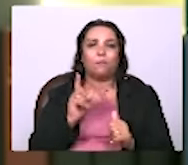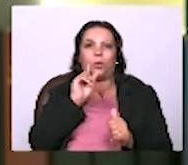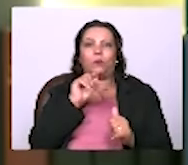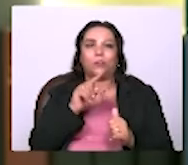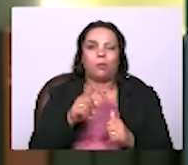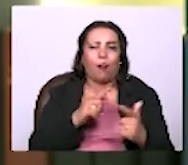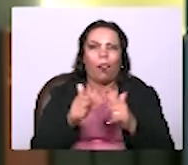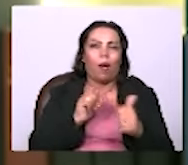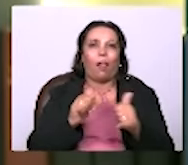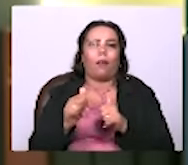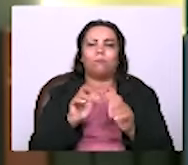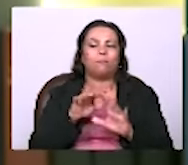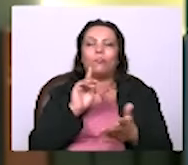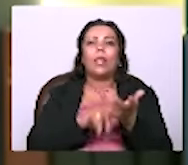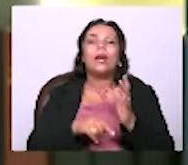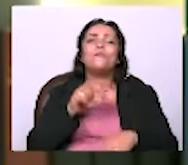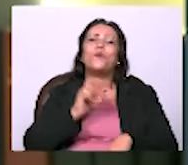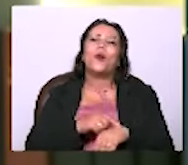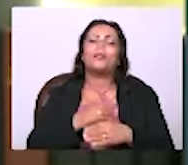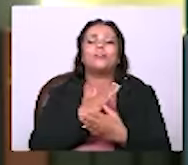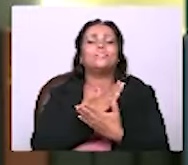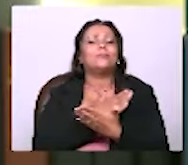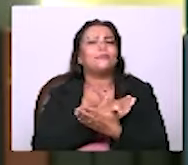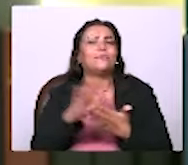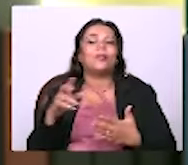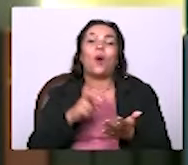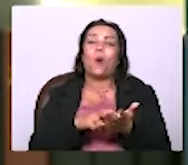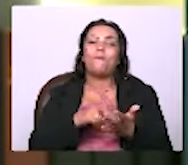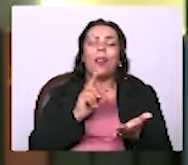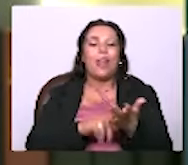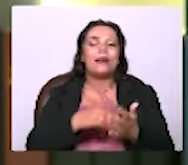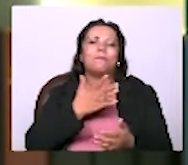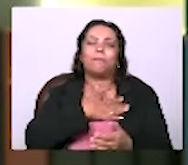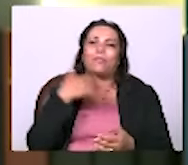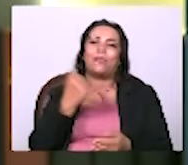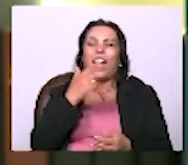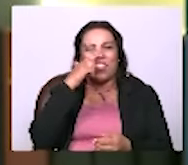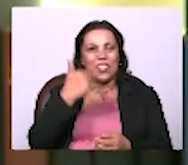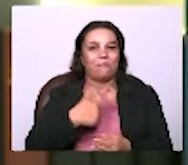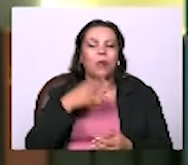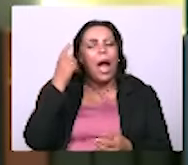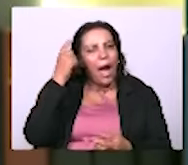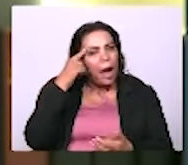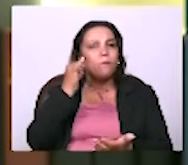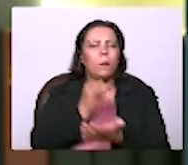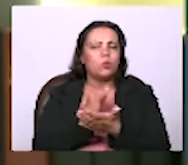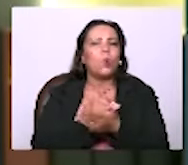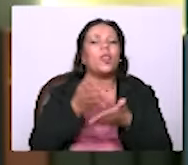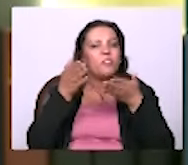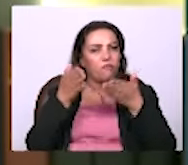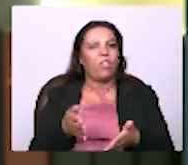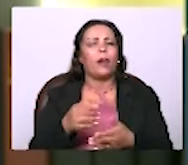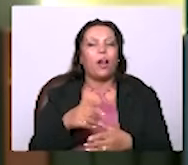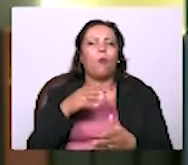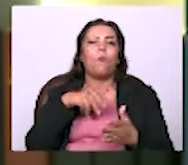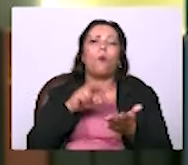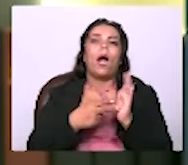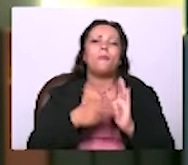وقت عشان اتخلص من الخوف اكتسب الثقه بال نفس ابقى قادر اتحمل المسؤوليه واخد